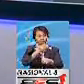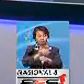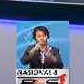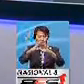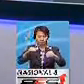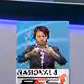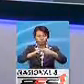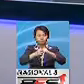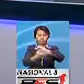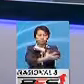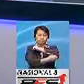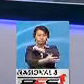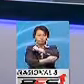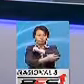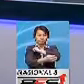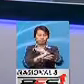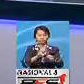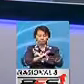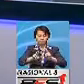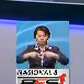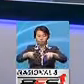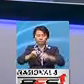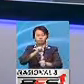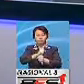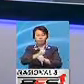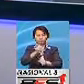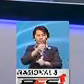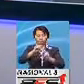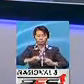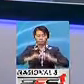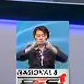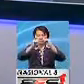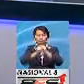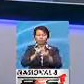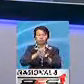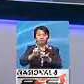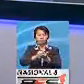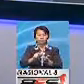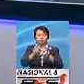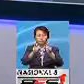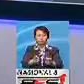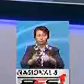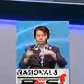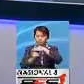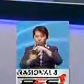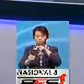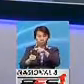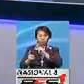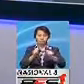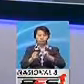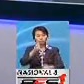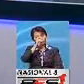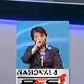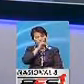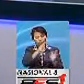mengatasi masalah kemiskinan selain menyediakan peluang pekerjaan dan meningkatkan pendapatan rakyat. Dasar itu dilihat satu tindakan tegas